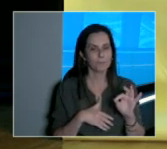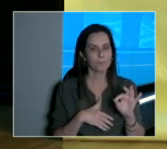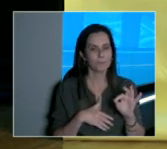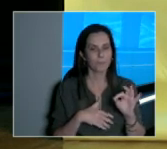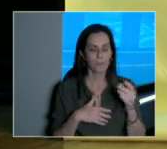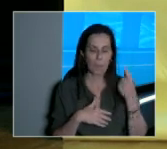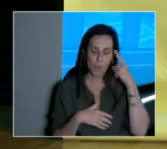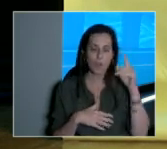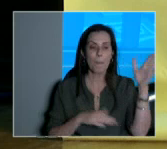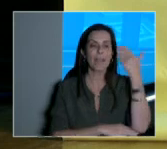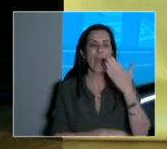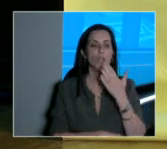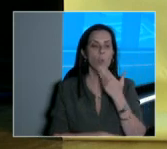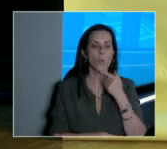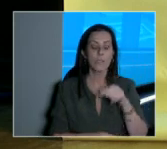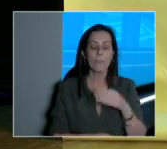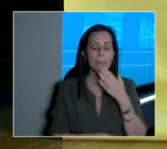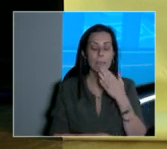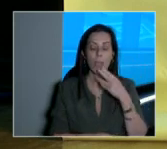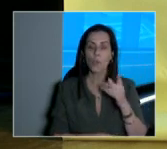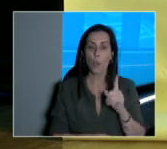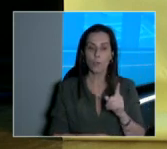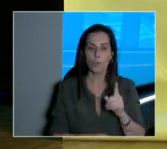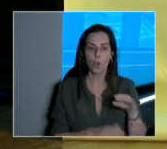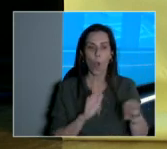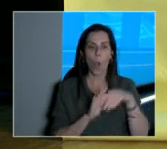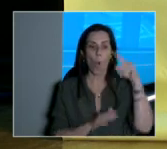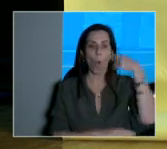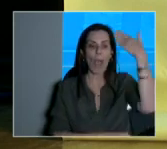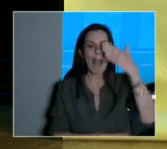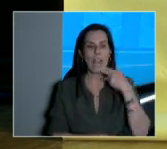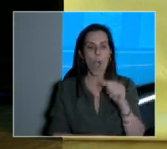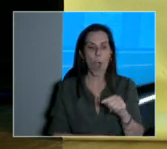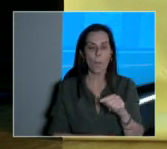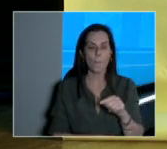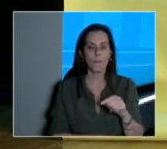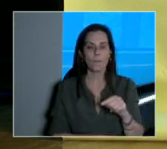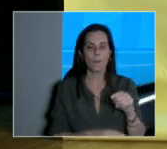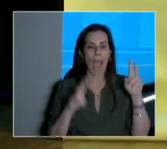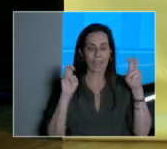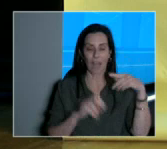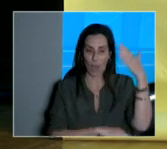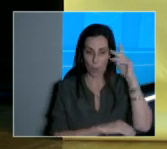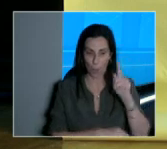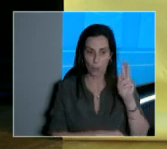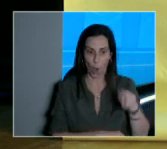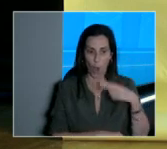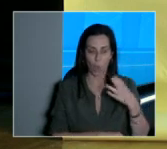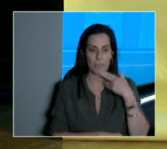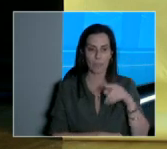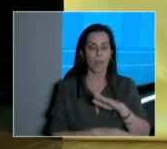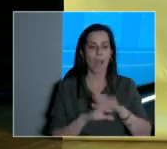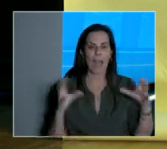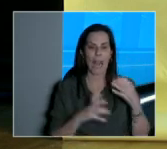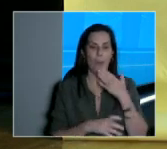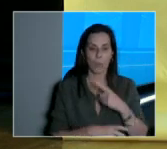במהות של המדינה היהודית. מדינת ישראל היא מדינה יהודית, חוק הלאום בא ואומר שהגדרה לאומית יכולה להיות במדינת ישראל רק